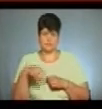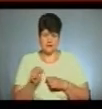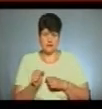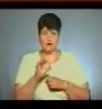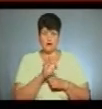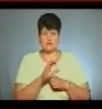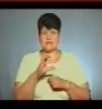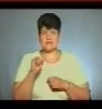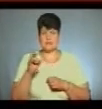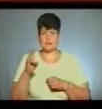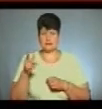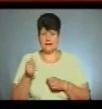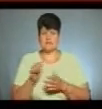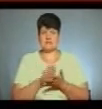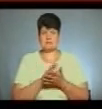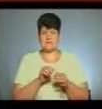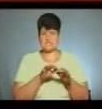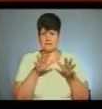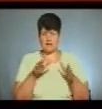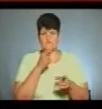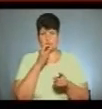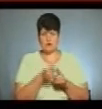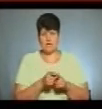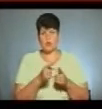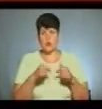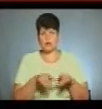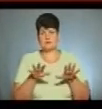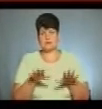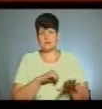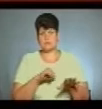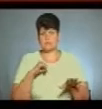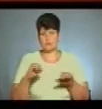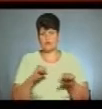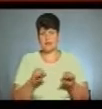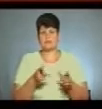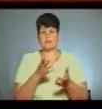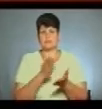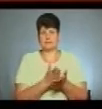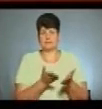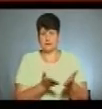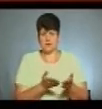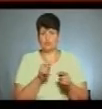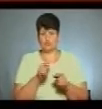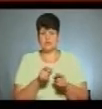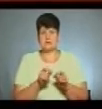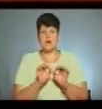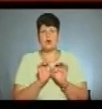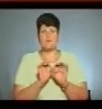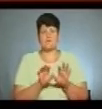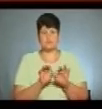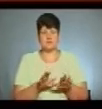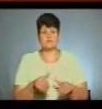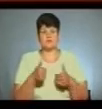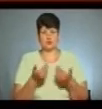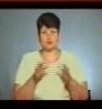Ореста Сінгалевича, за сміттєзвалище відповідають органи самоврядування, на території яких вони знаходяться. Тому за коментарем ми звернулися до